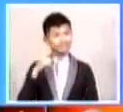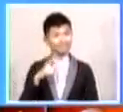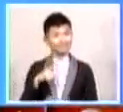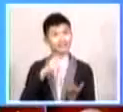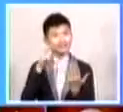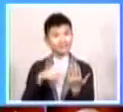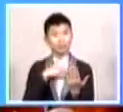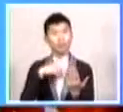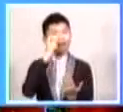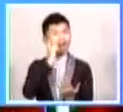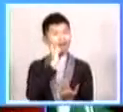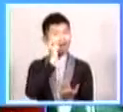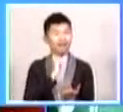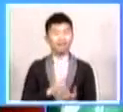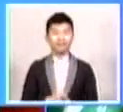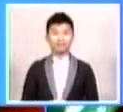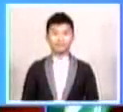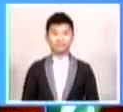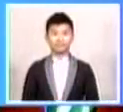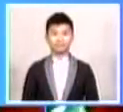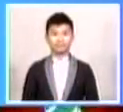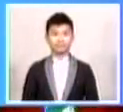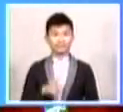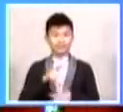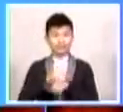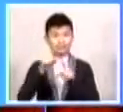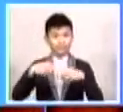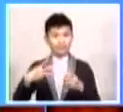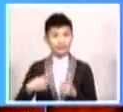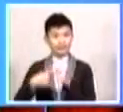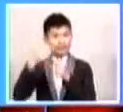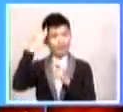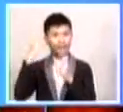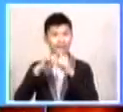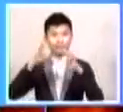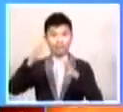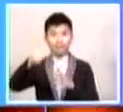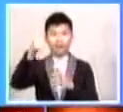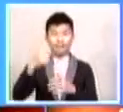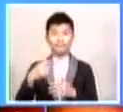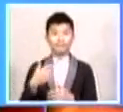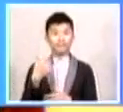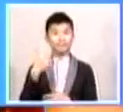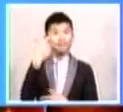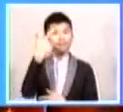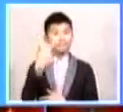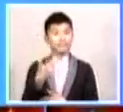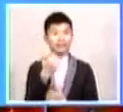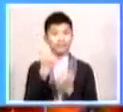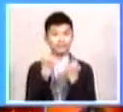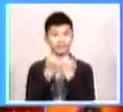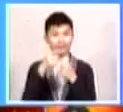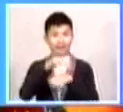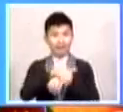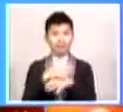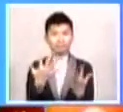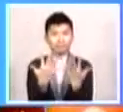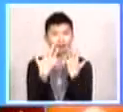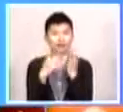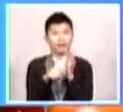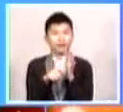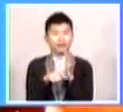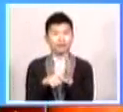欢的一首诗。南非第一任黑人总统曼德拉被关在监狱的时